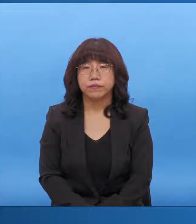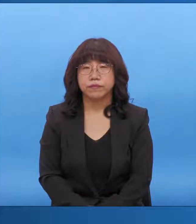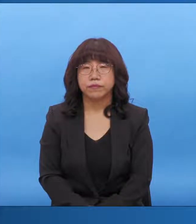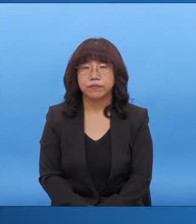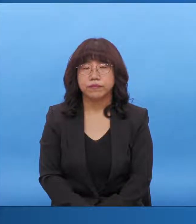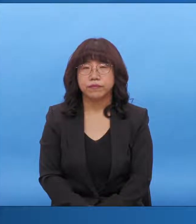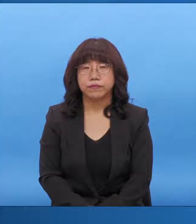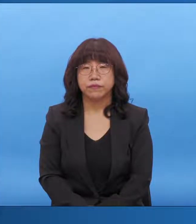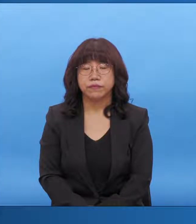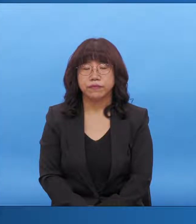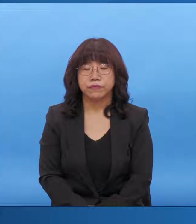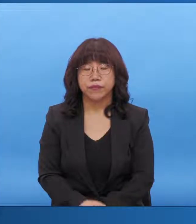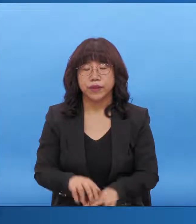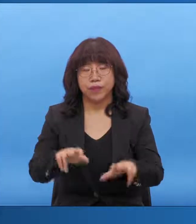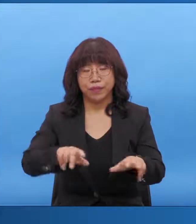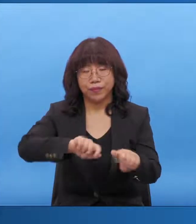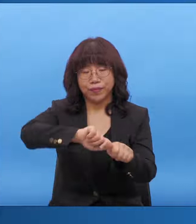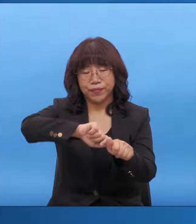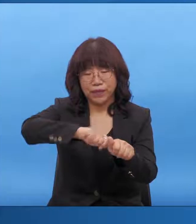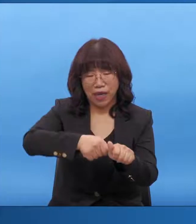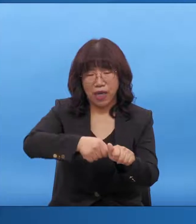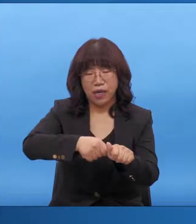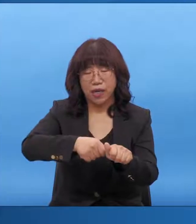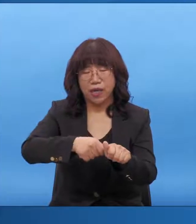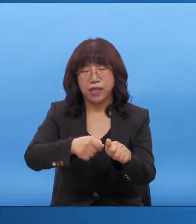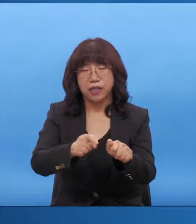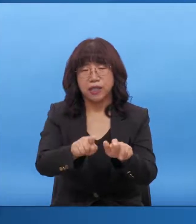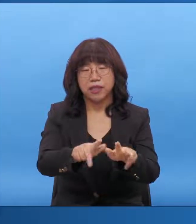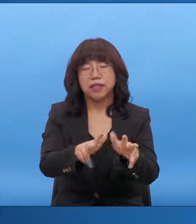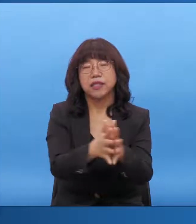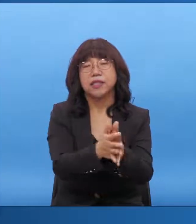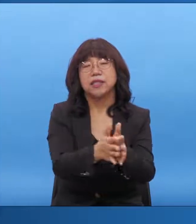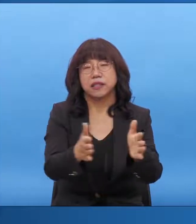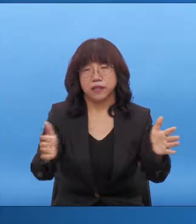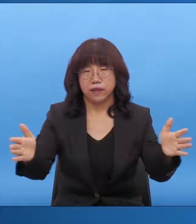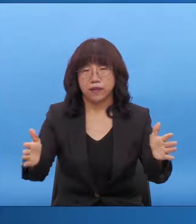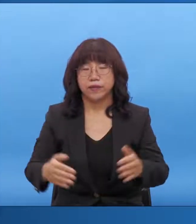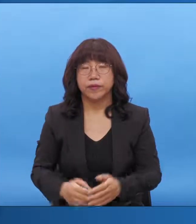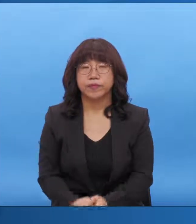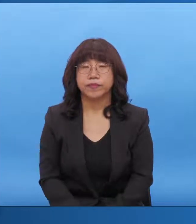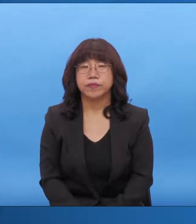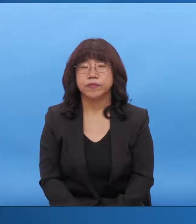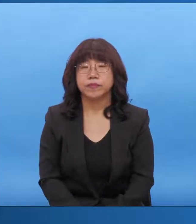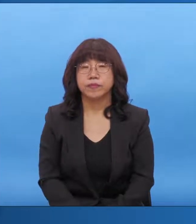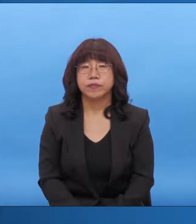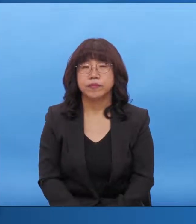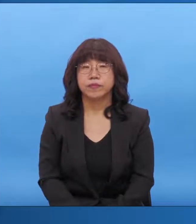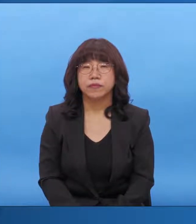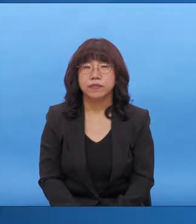재앙의 시작입니다. And what is the start of disasters? 어떻게 시작되었습니까? How did it start?